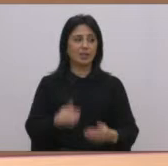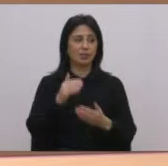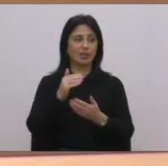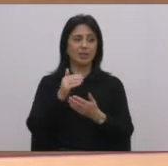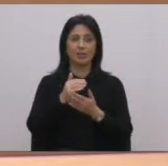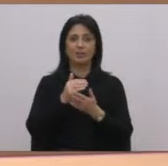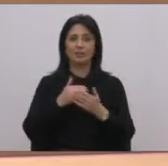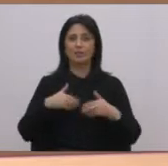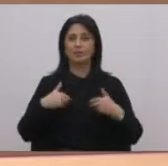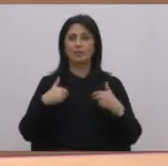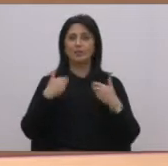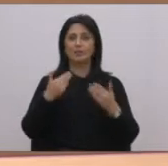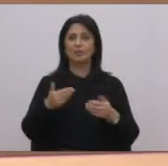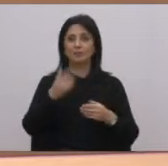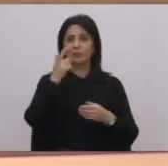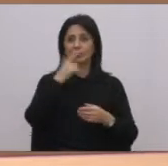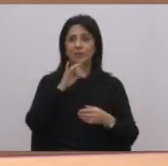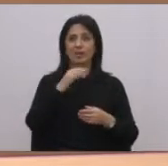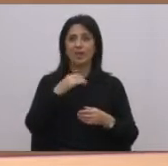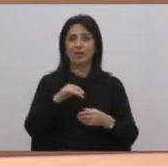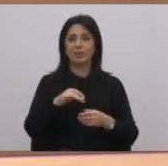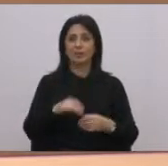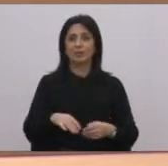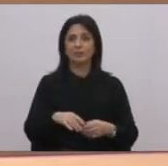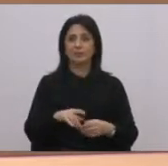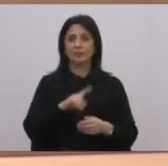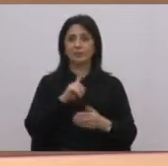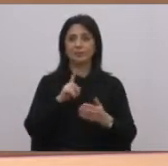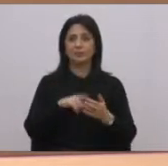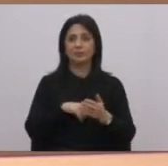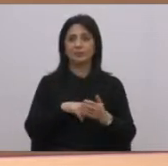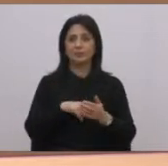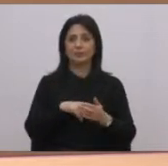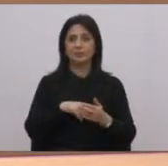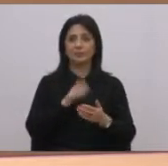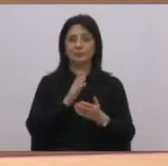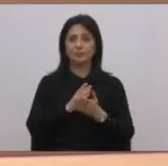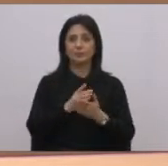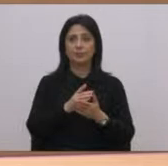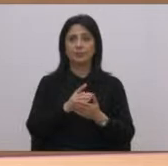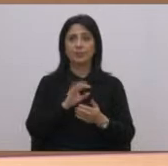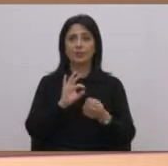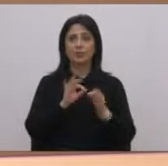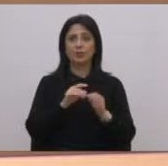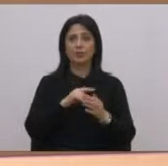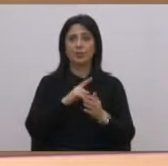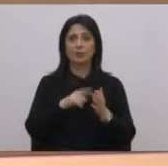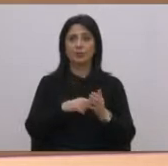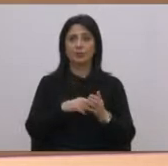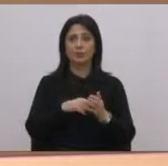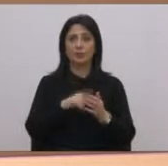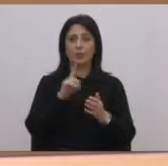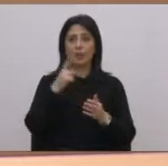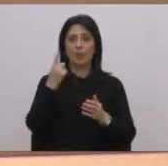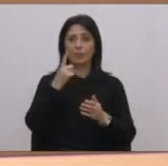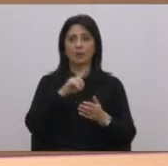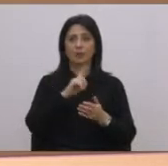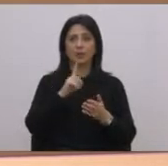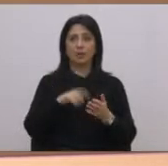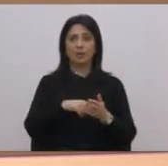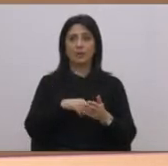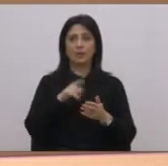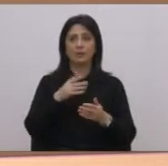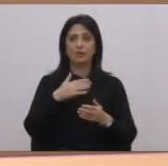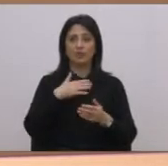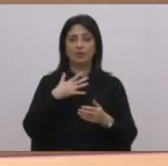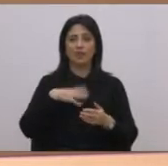Მოგესალმებით ბატონო ირაკლი და დაგისვამთ რამ პირდაპირ კითხვას, კონკრეტულ კითხვას და თავ ნომერ პირველი კითხვა